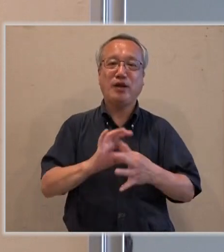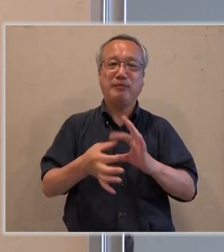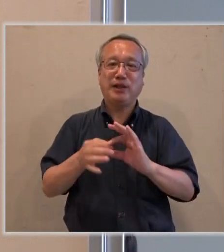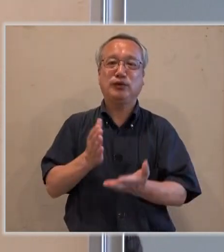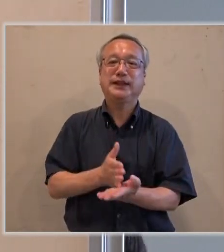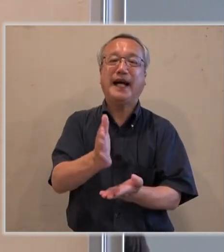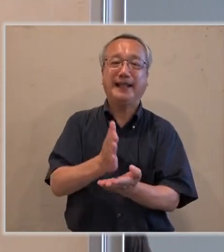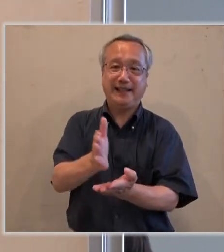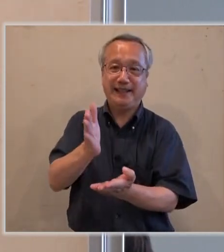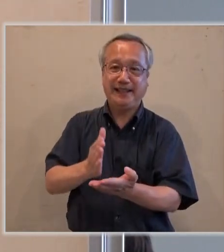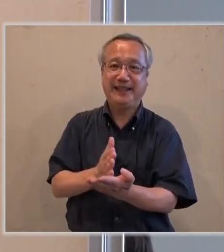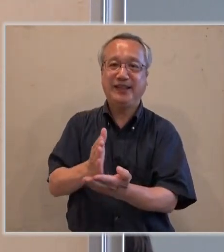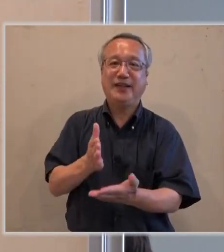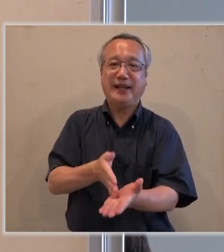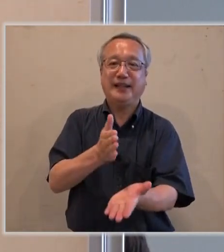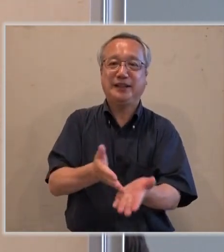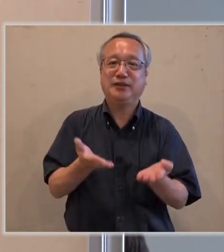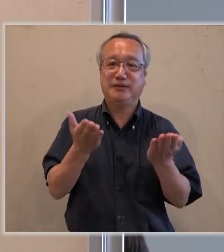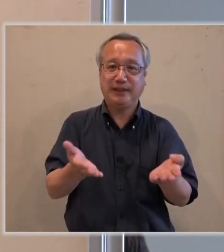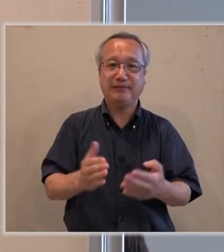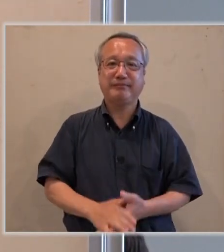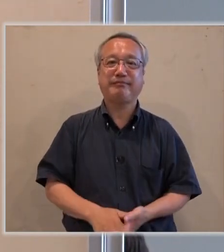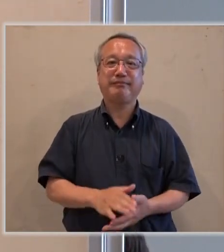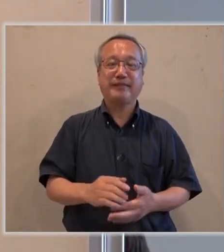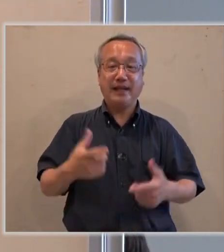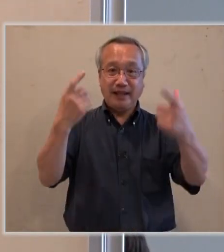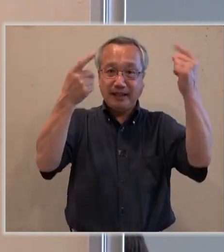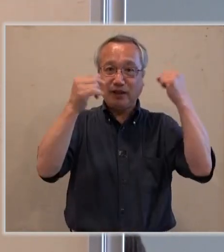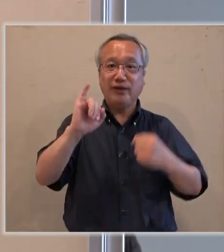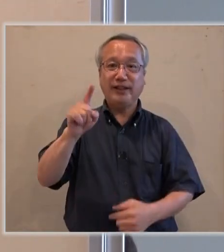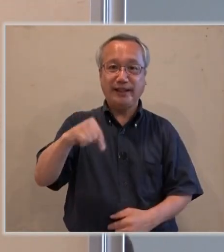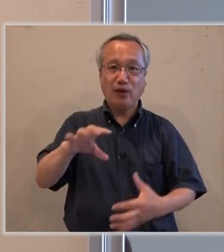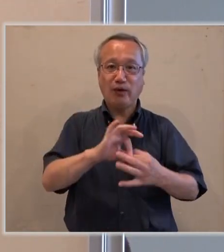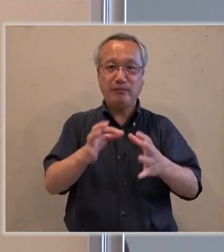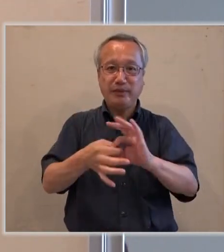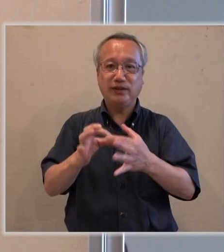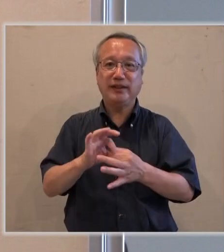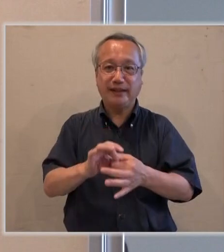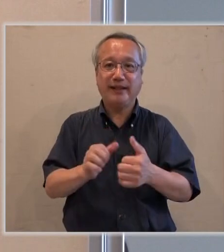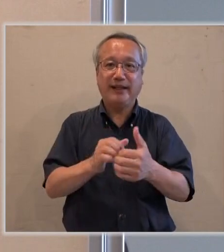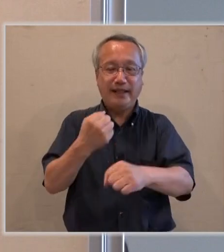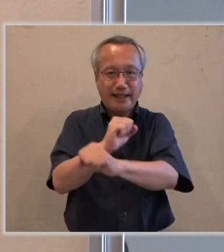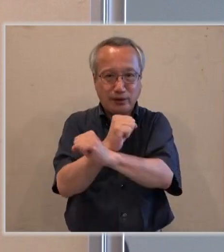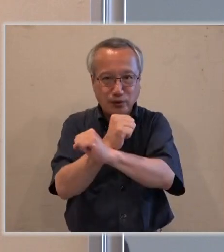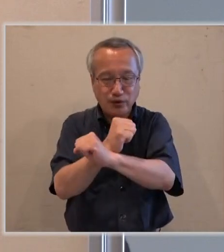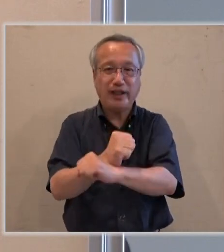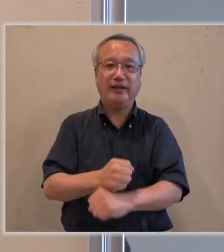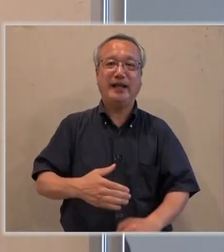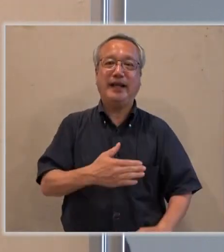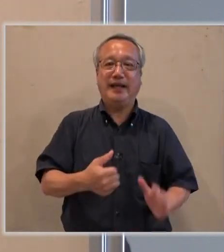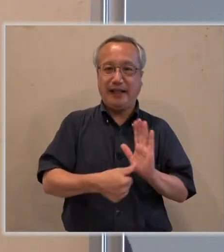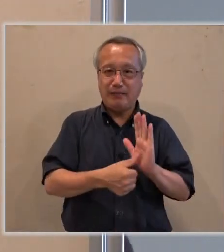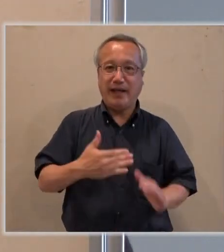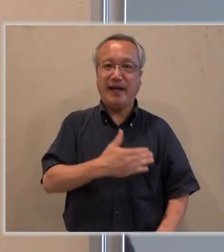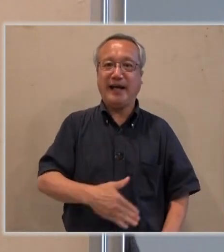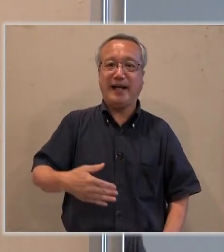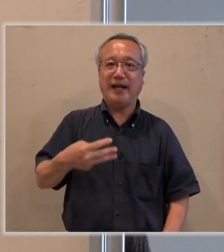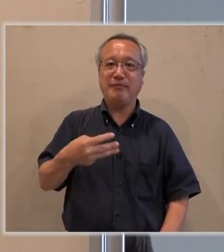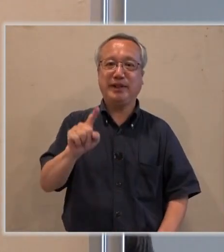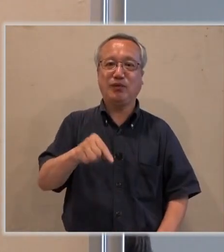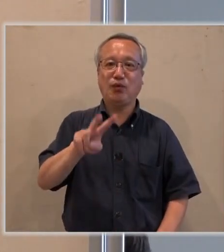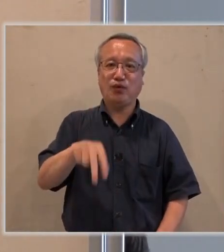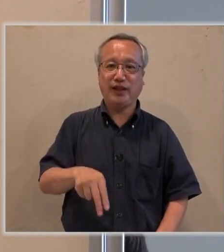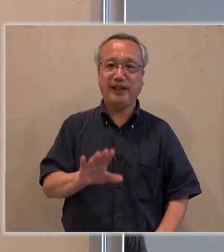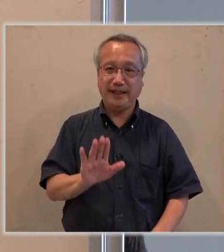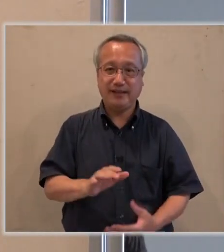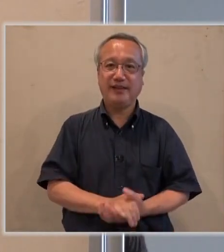。改めまして、大学院でオリンピックについて研究している原みのりと申します。でオ